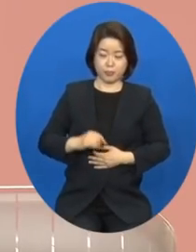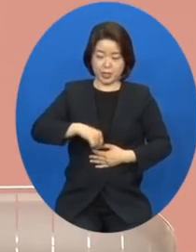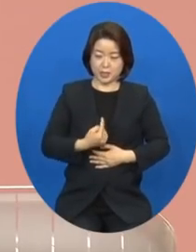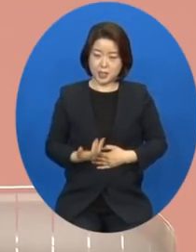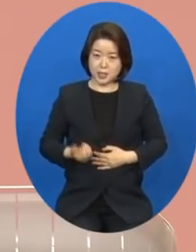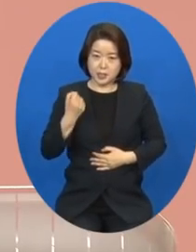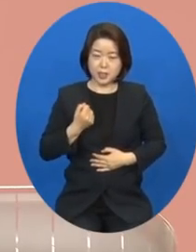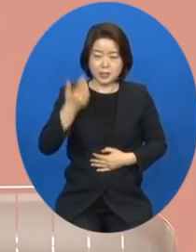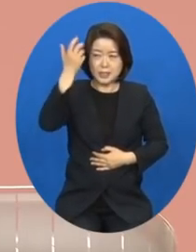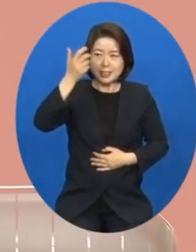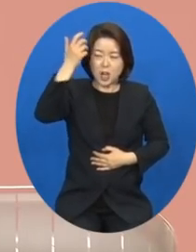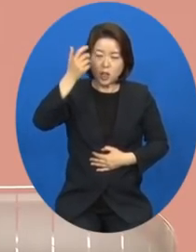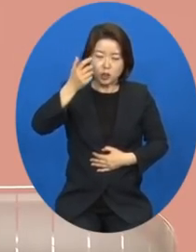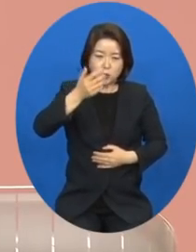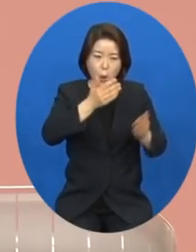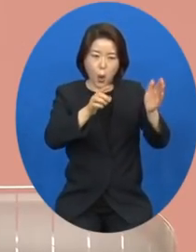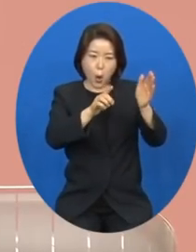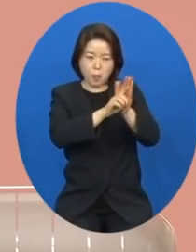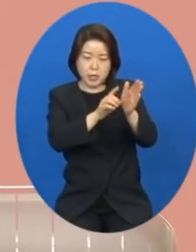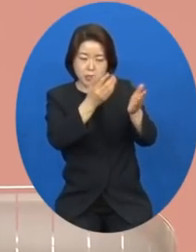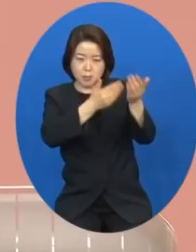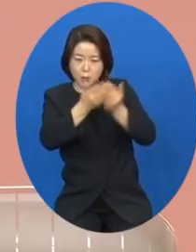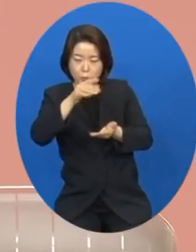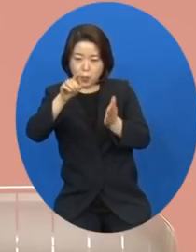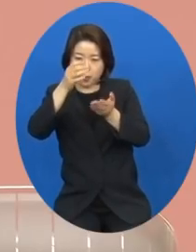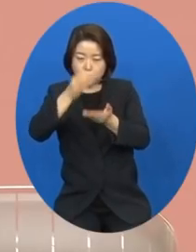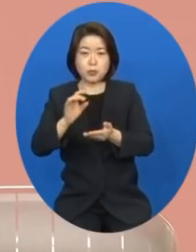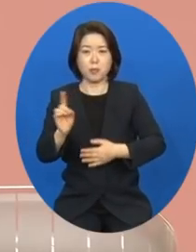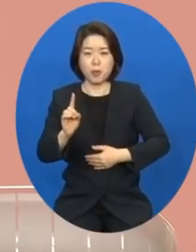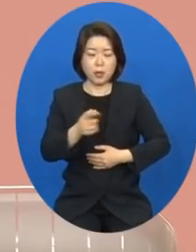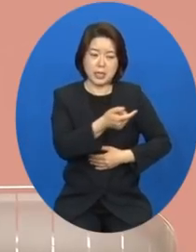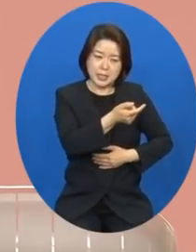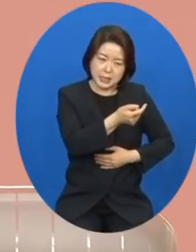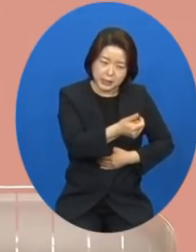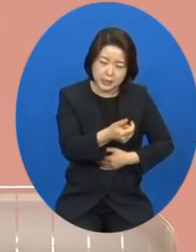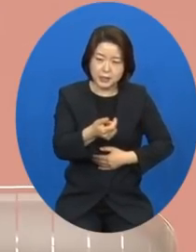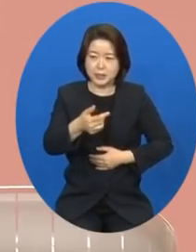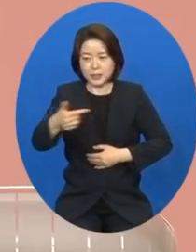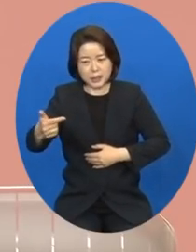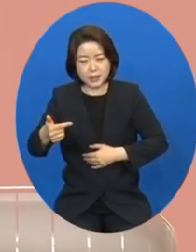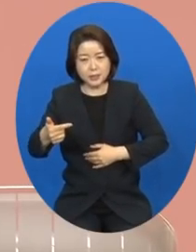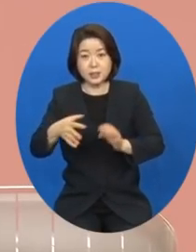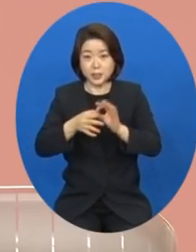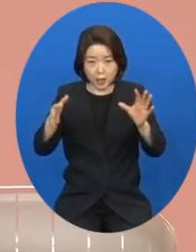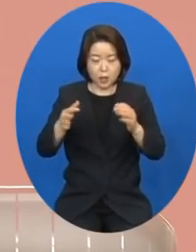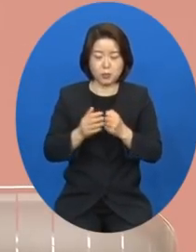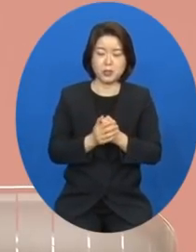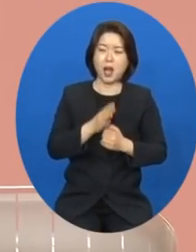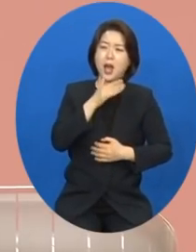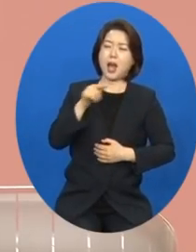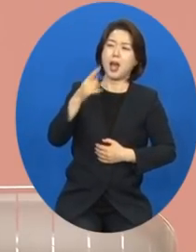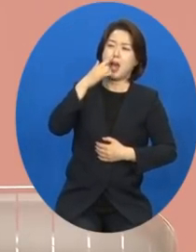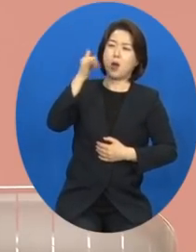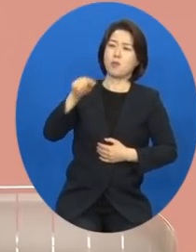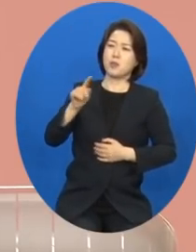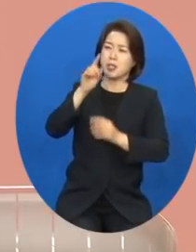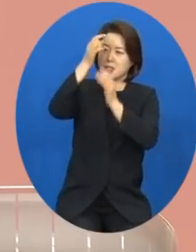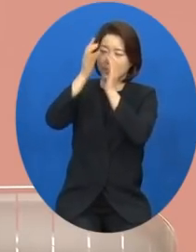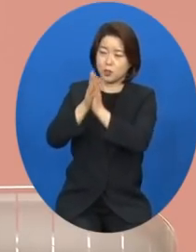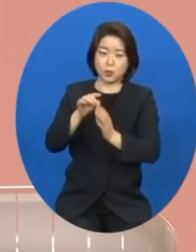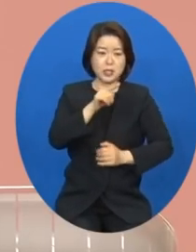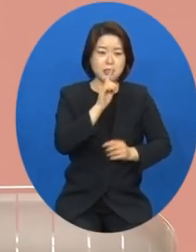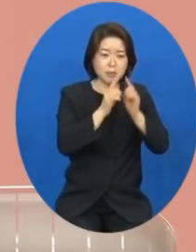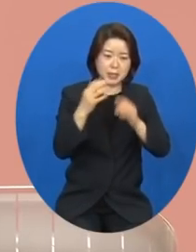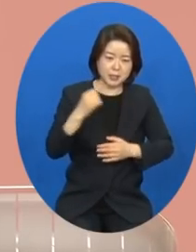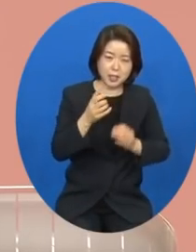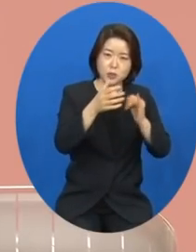영적인 선이 무엇이냐 그것이 크든 작든 아 부모님이 이런 기도를 하셨구나 부모님이 이런 말씀을 가지고 약속을 붙잡고